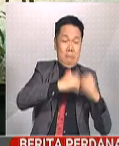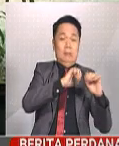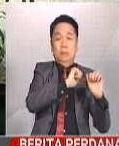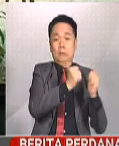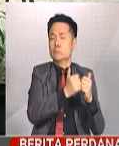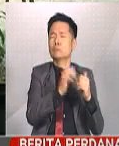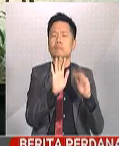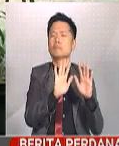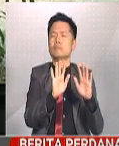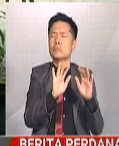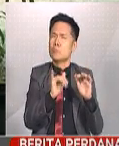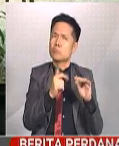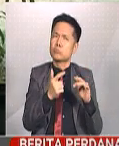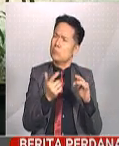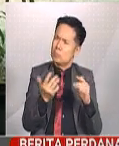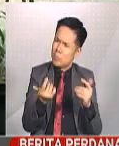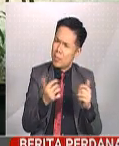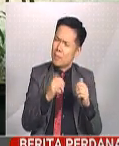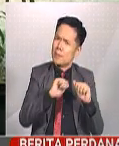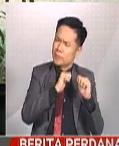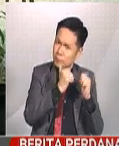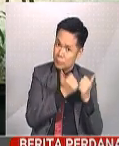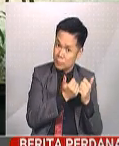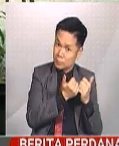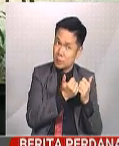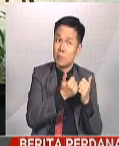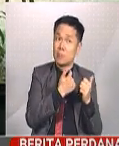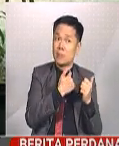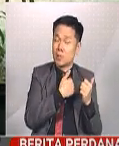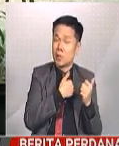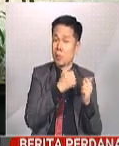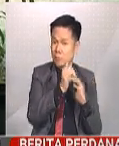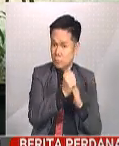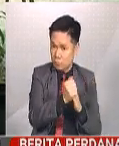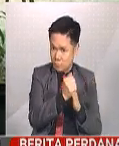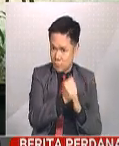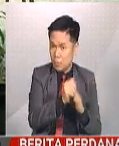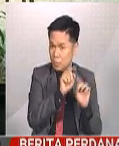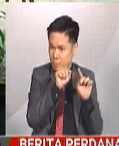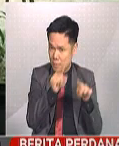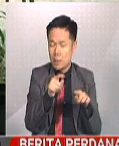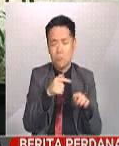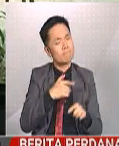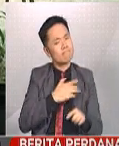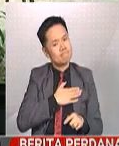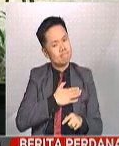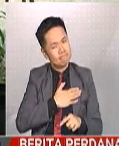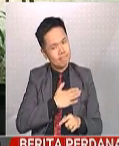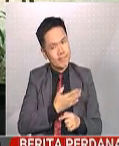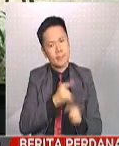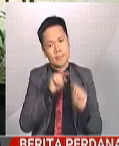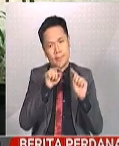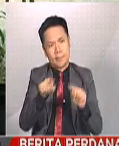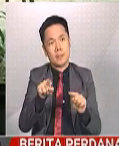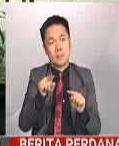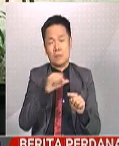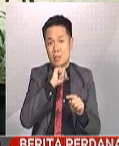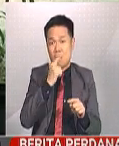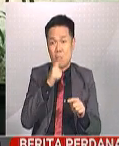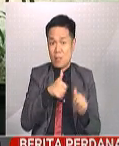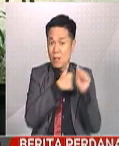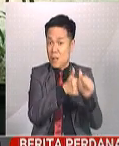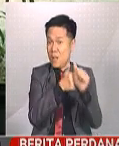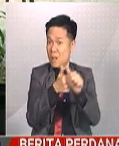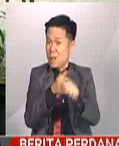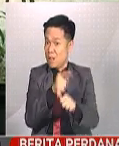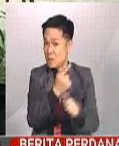ang Man untuk membbingawaah pergi fix